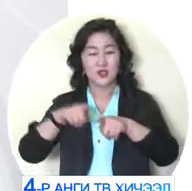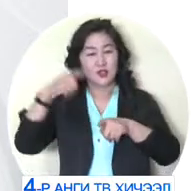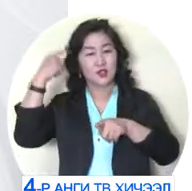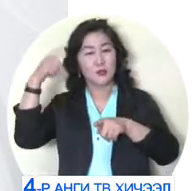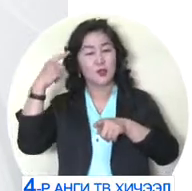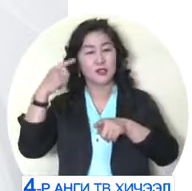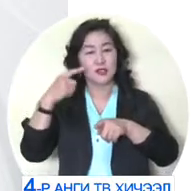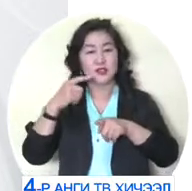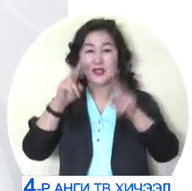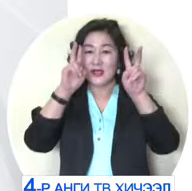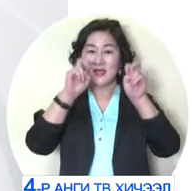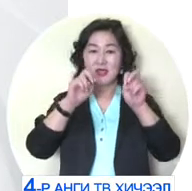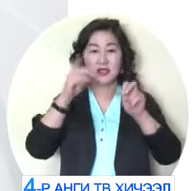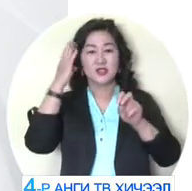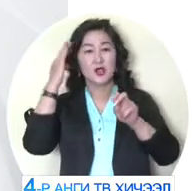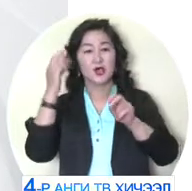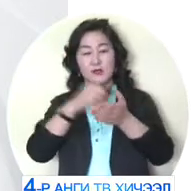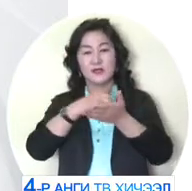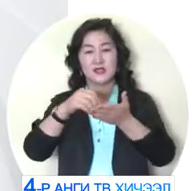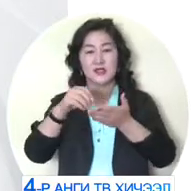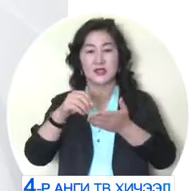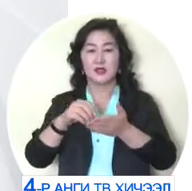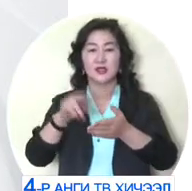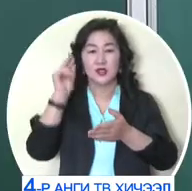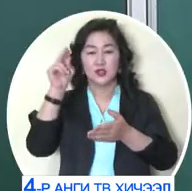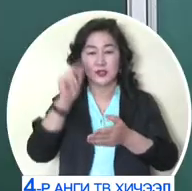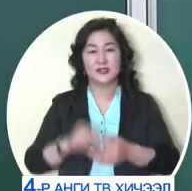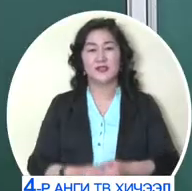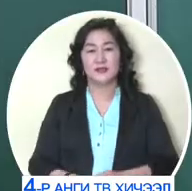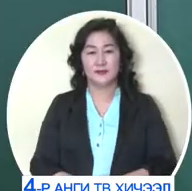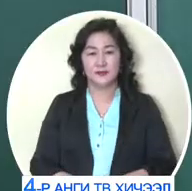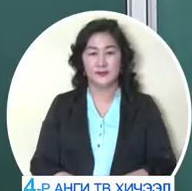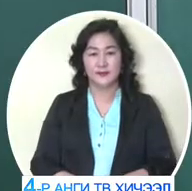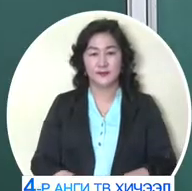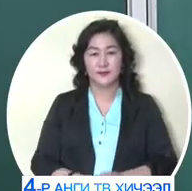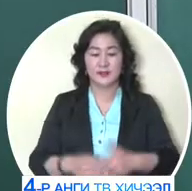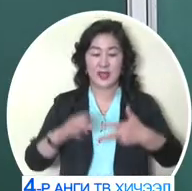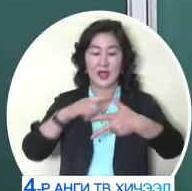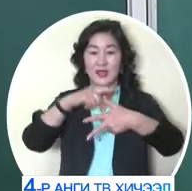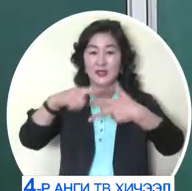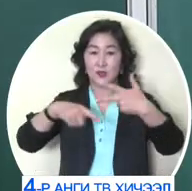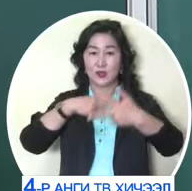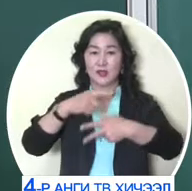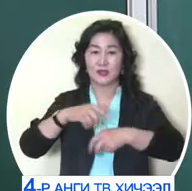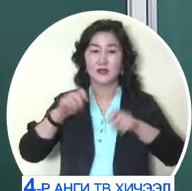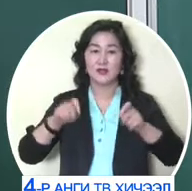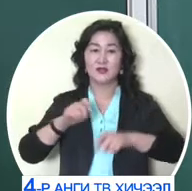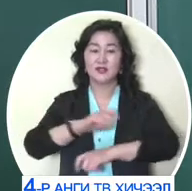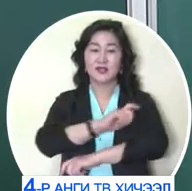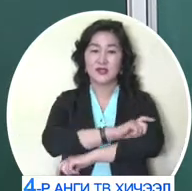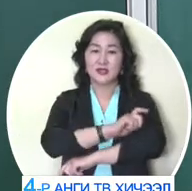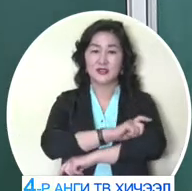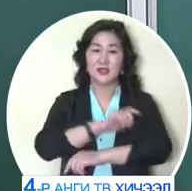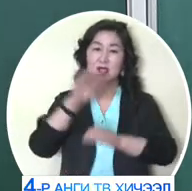бодож их зохион бичих аргад суралцсан. За эдгээр гурван алхмын дагуу өнөөдрийнхээ